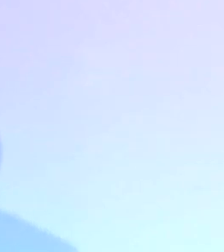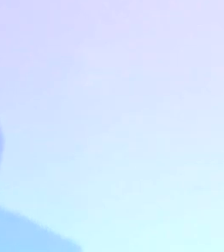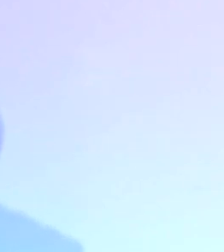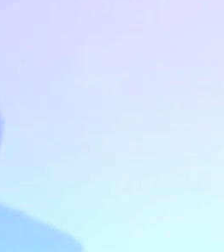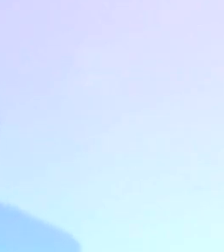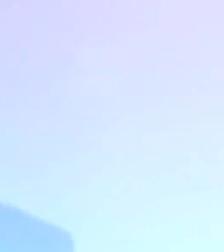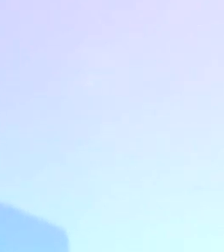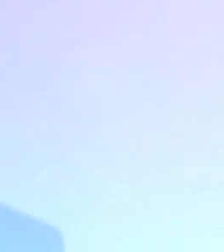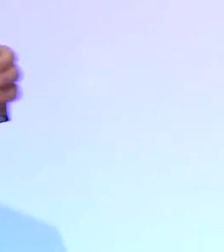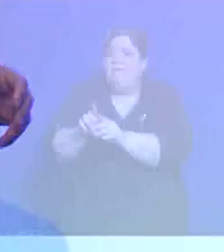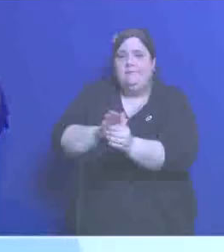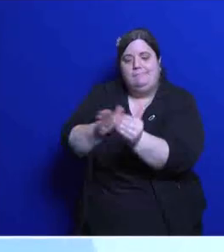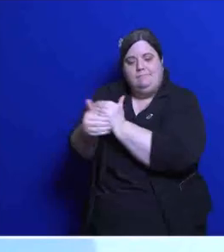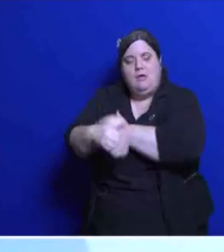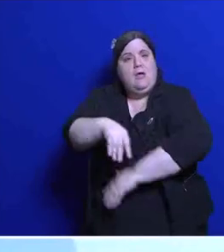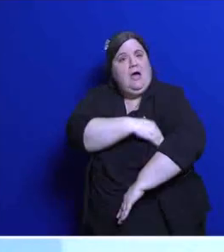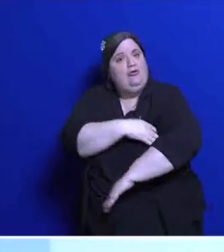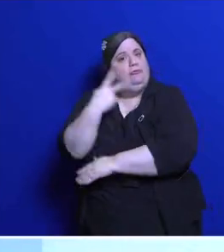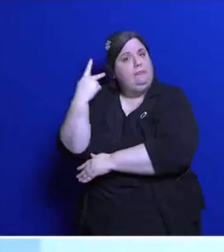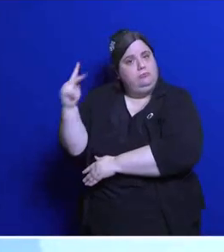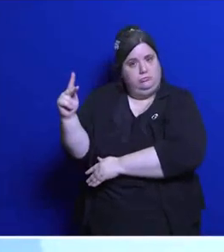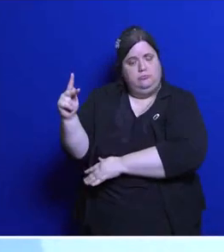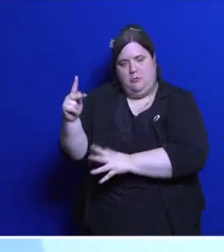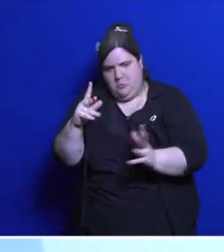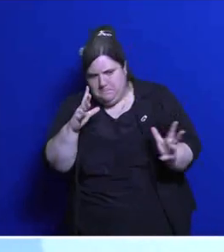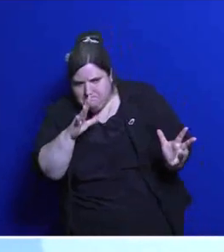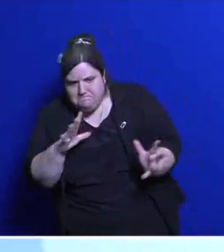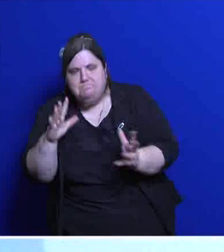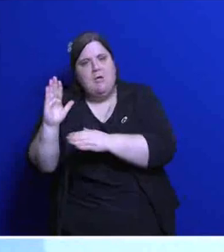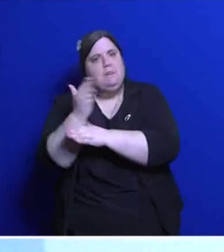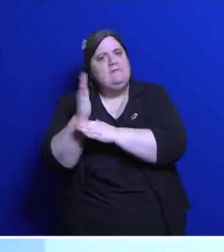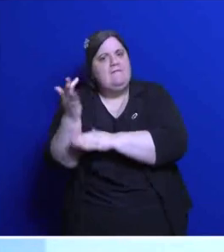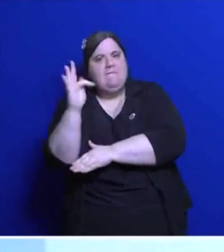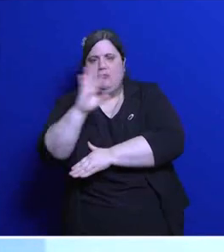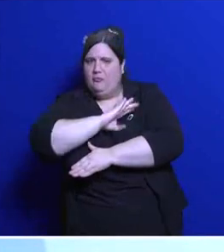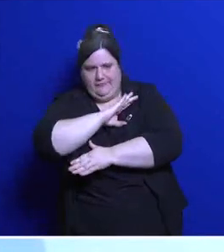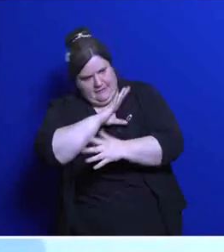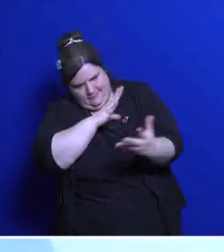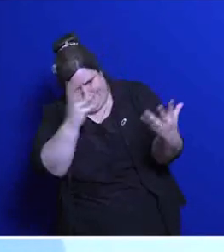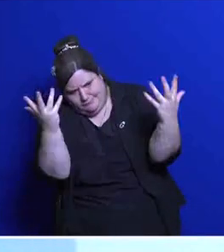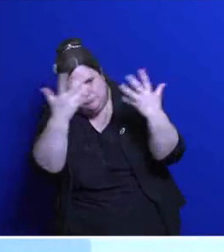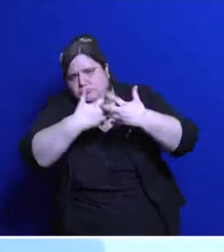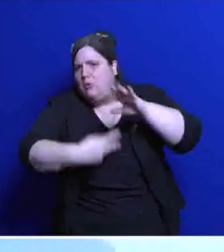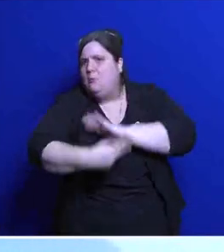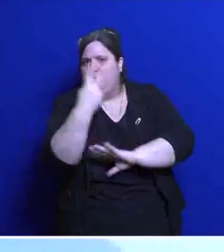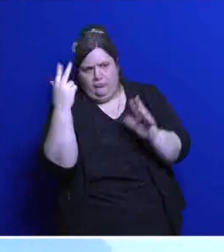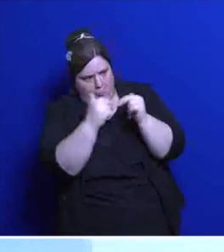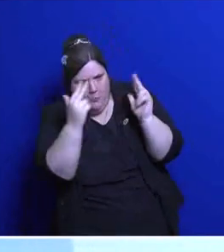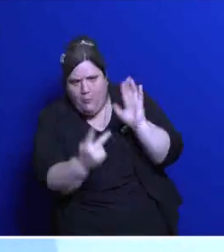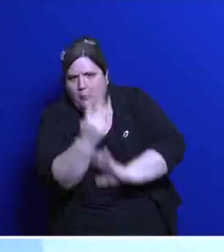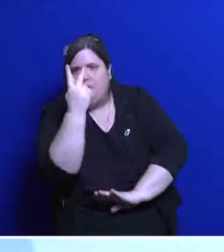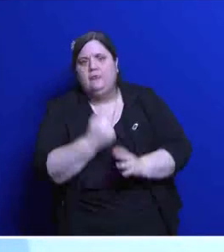à l'approfondissement des relations avec les pays du Golfe. C'est évidemment un signal fort qui est envoyé autant à